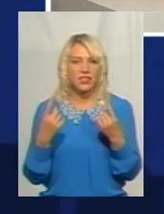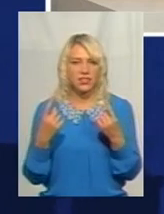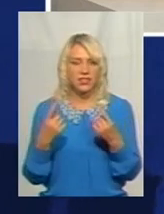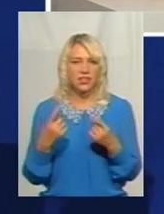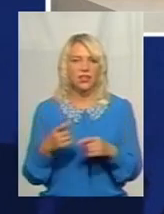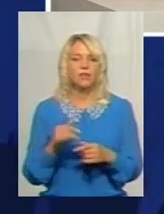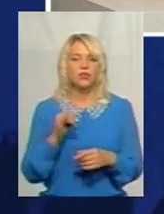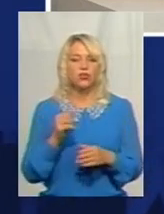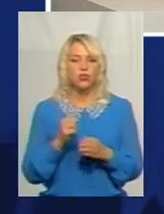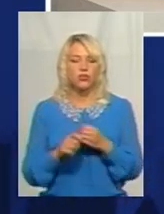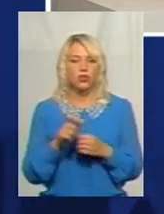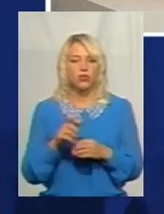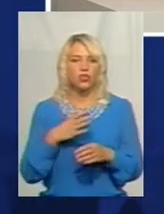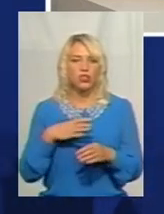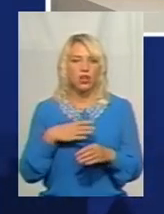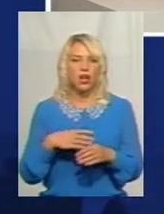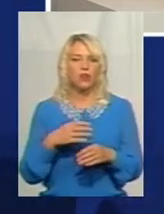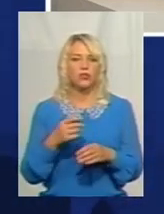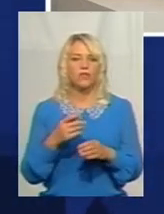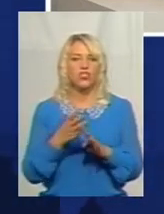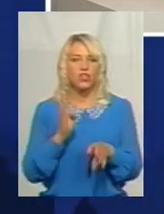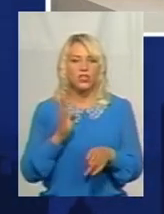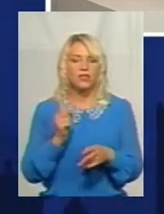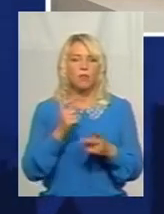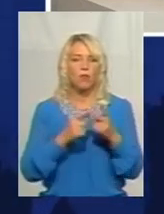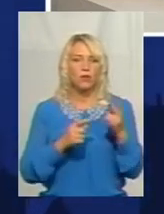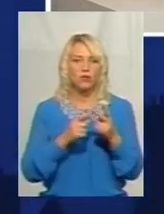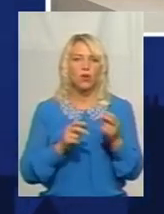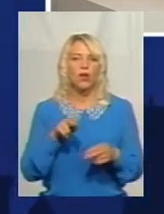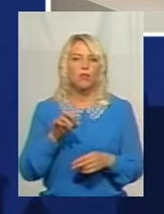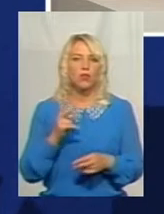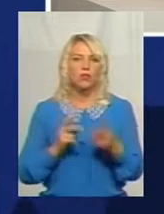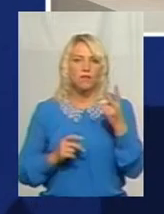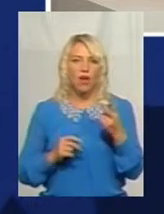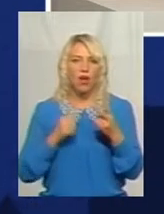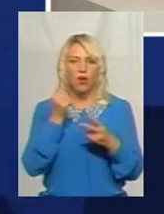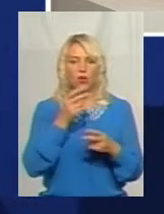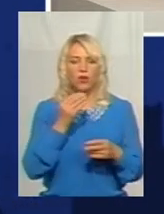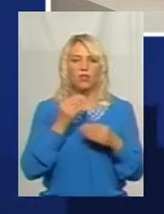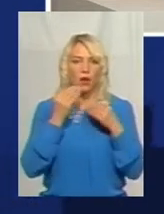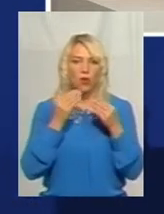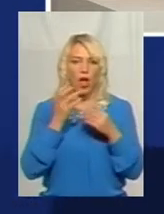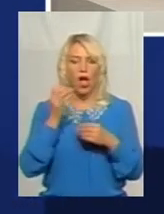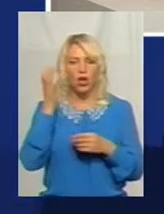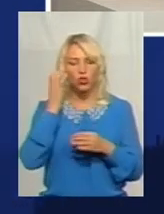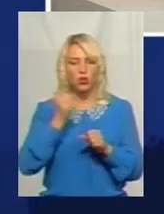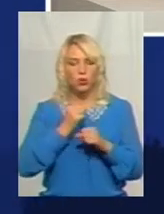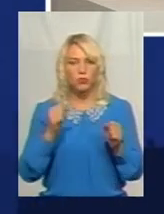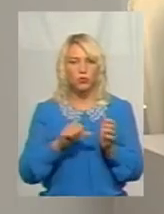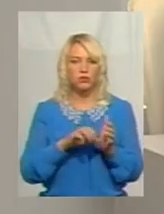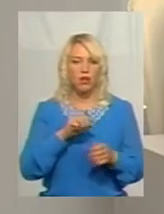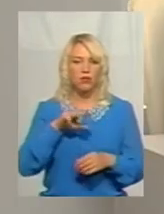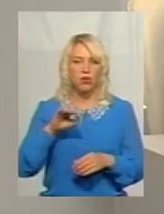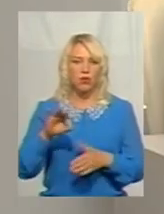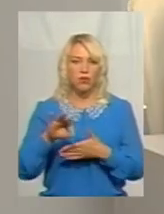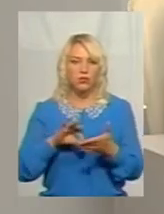людям приходиться чекати в черзі по півтори, по два роки на протезування. Тоді, якщо чорнобильці і учасники АТО